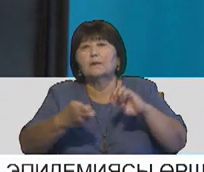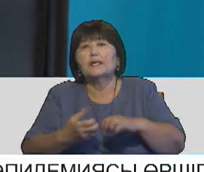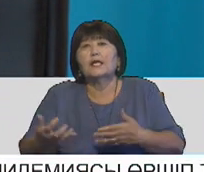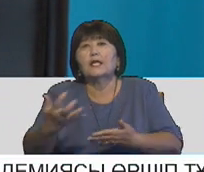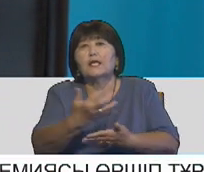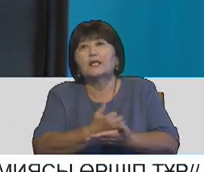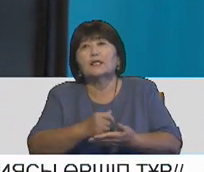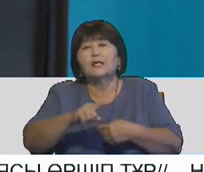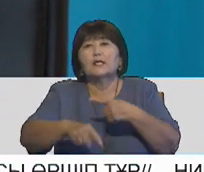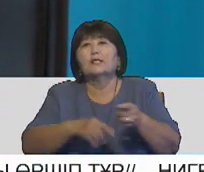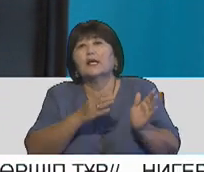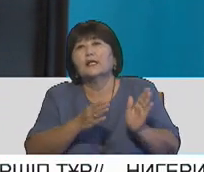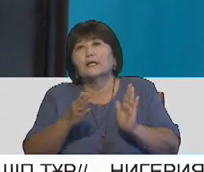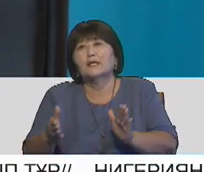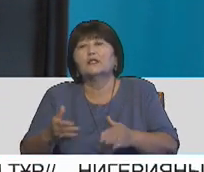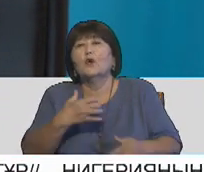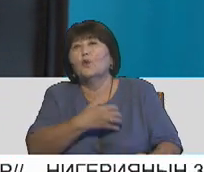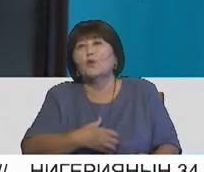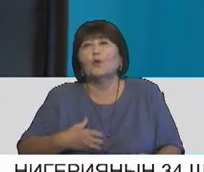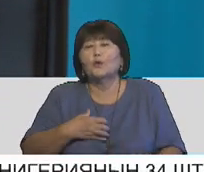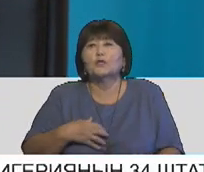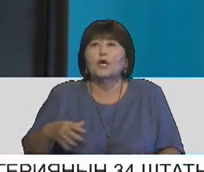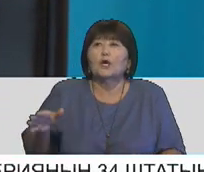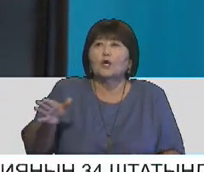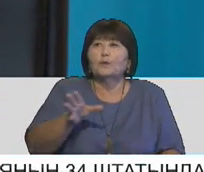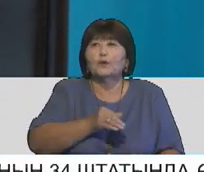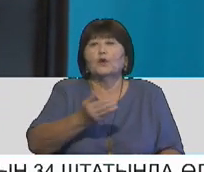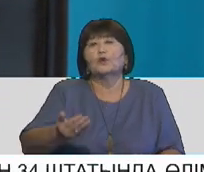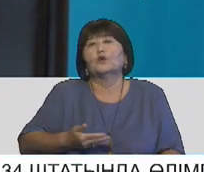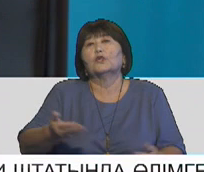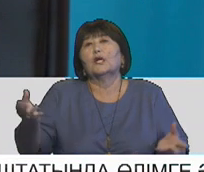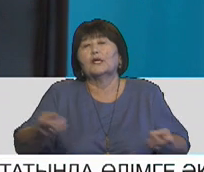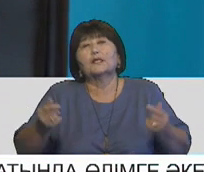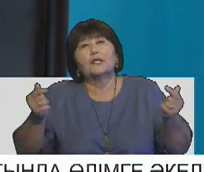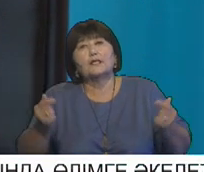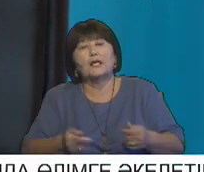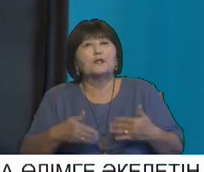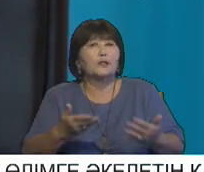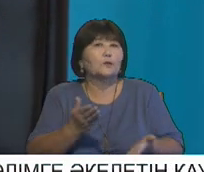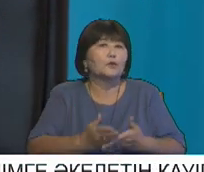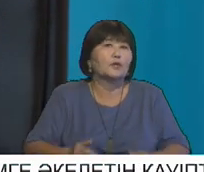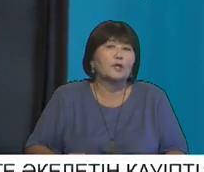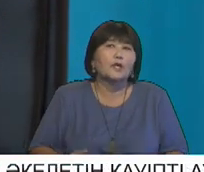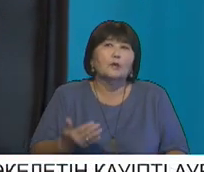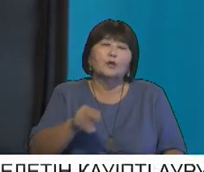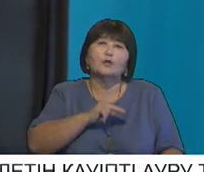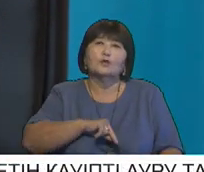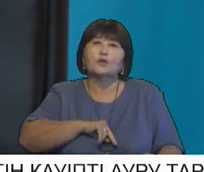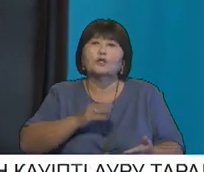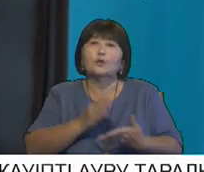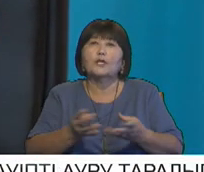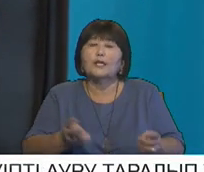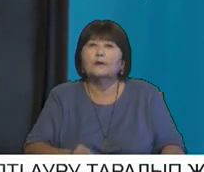келесі ішіндегі кезек, яғни өзектілерін, бүкіл сол тұрғындарға қажеттілерін нақтылап беріп отыр. Соған жұмыс істелу керек.